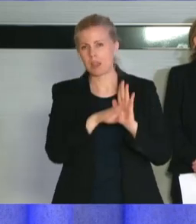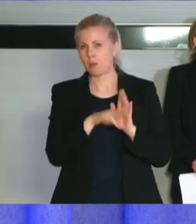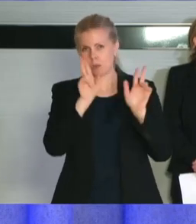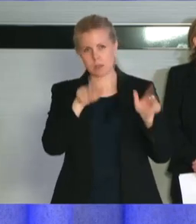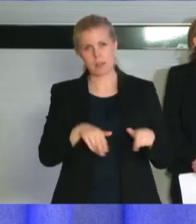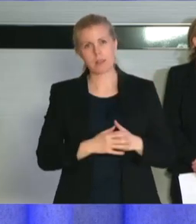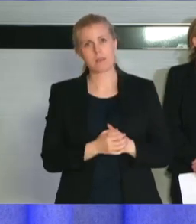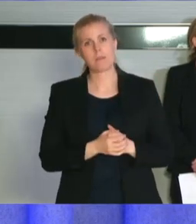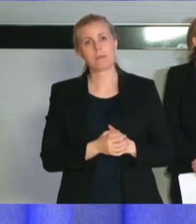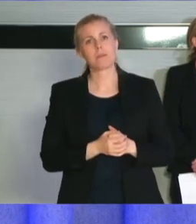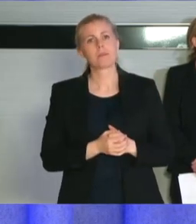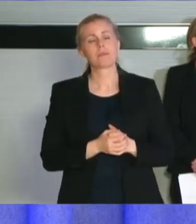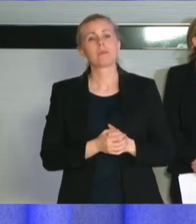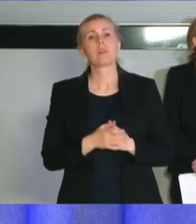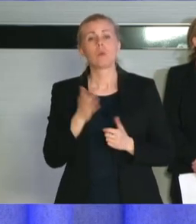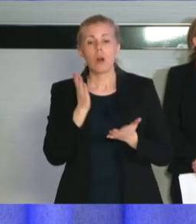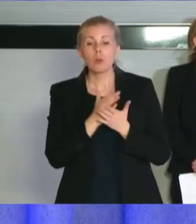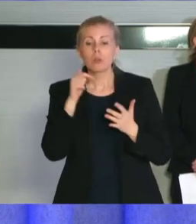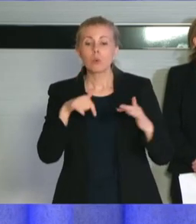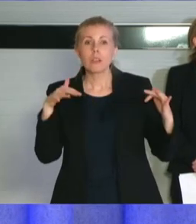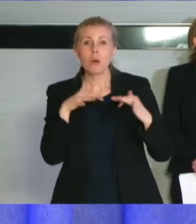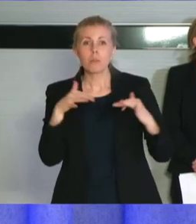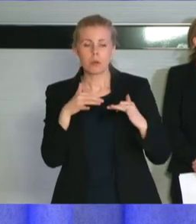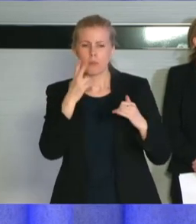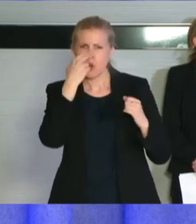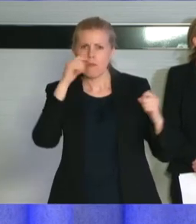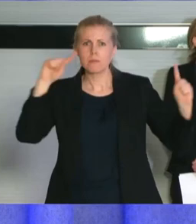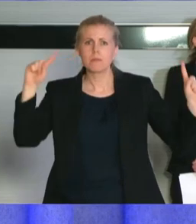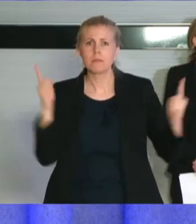huske, nå slåss vi denne kampen for å slå ned viruset.